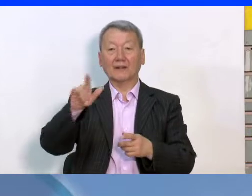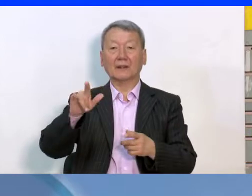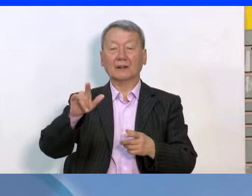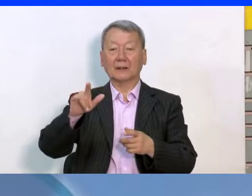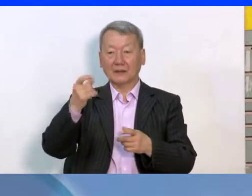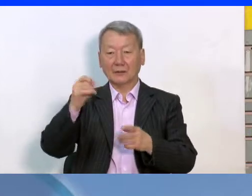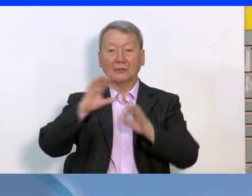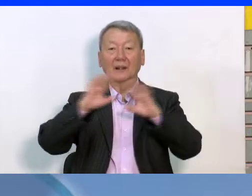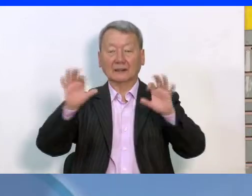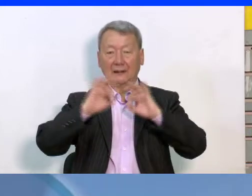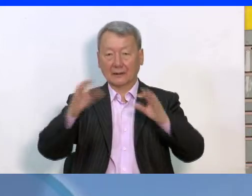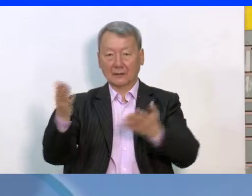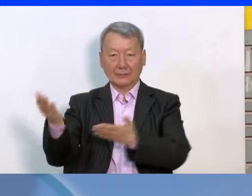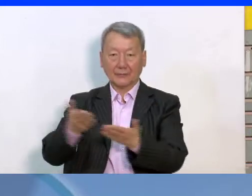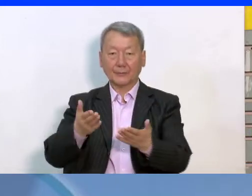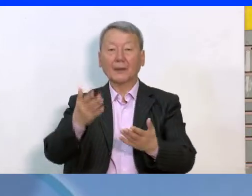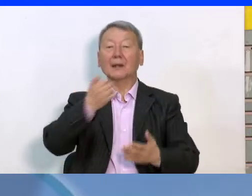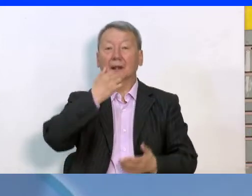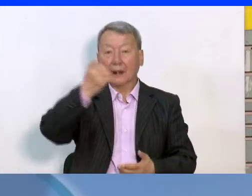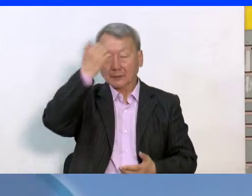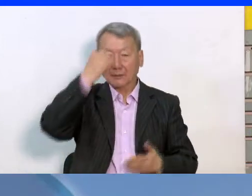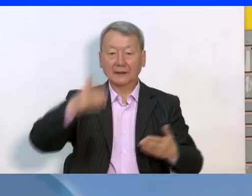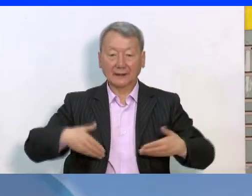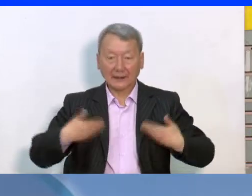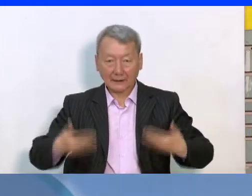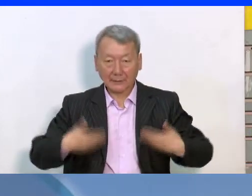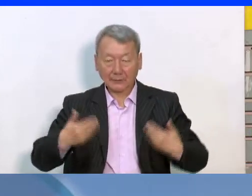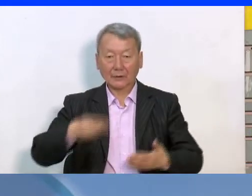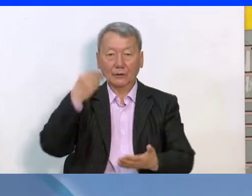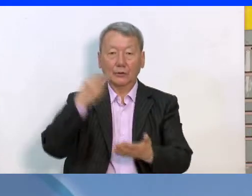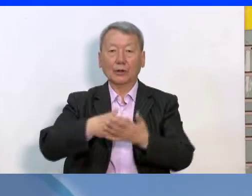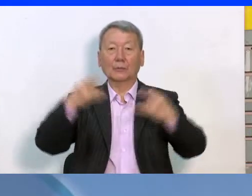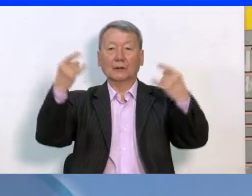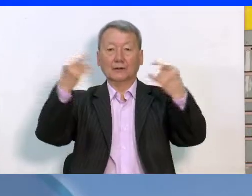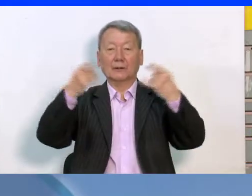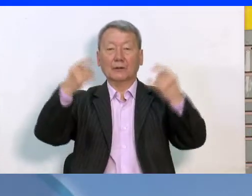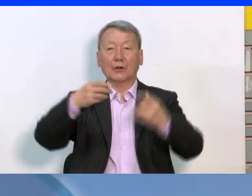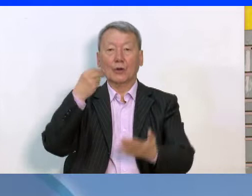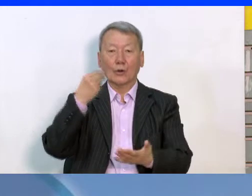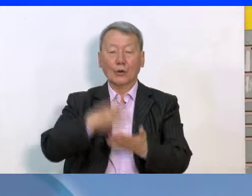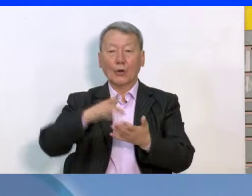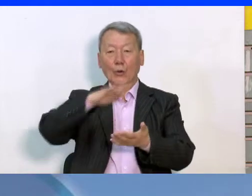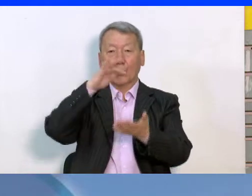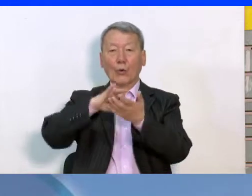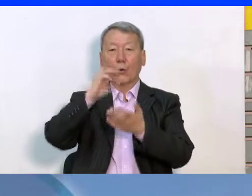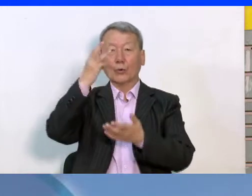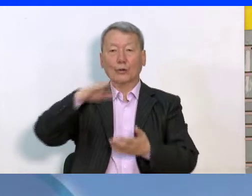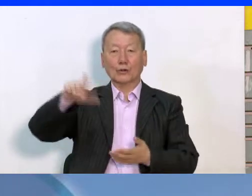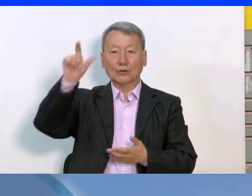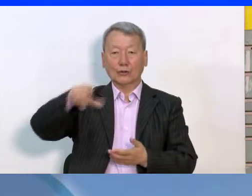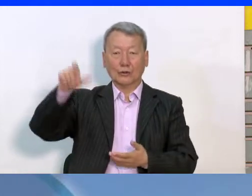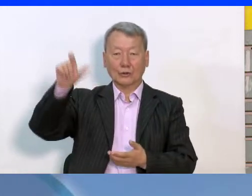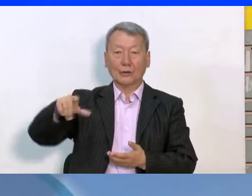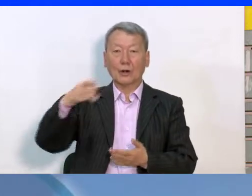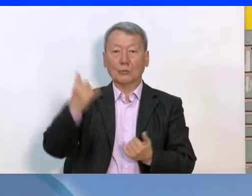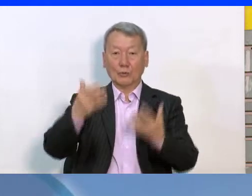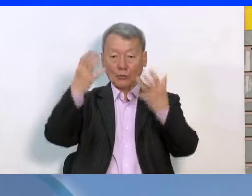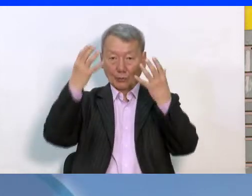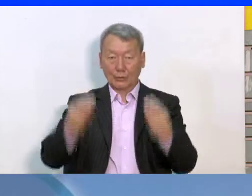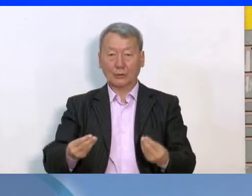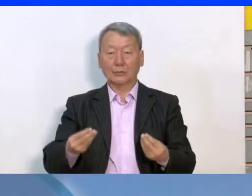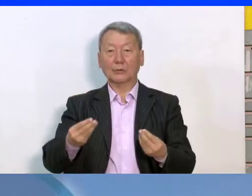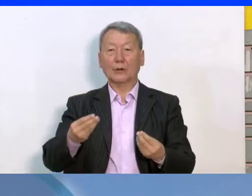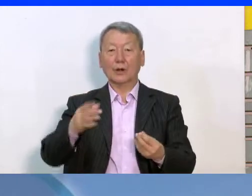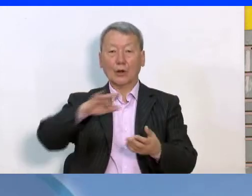алгач токтолуп өтсөңүз. Рахмат. Саламатсыздарбы, урматтуу телекөрүүчүлөр, урматтуу Ош облусунун тургундары. Бүгүнкү күндө